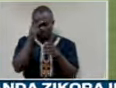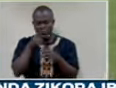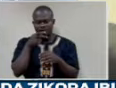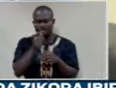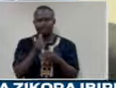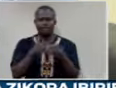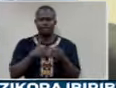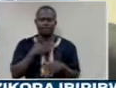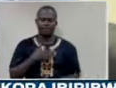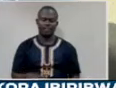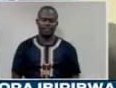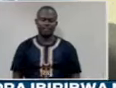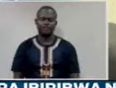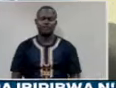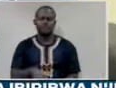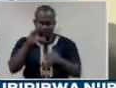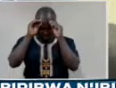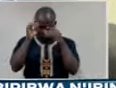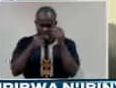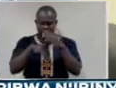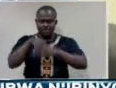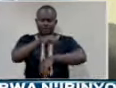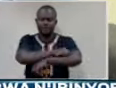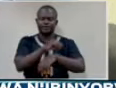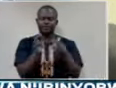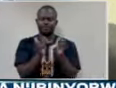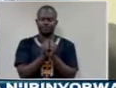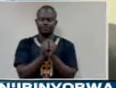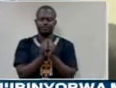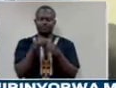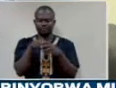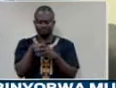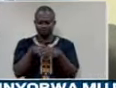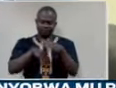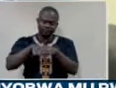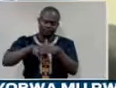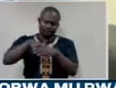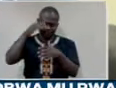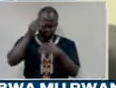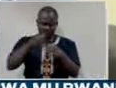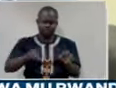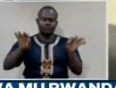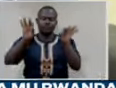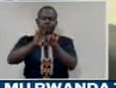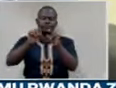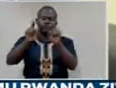abyishimira twize ibintu bitandukanye harimo amashuri asanzwe harimo umupira kuko niyo ingenzi wari